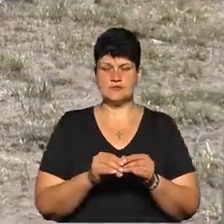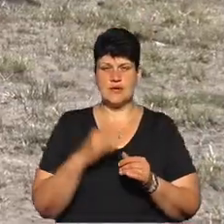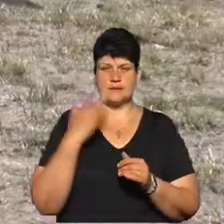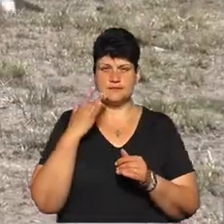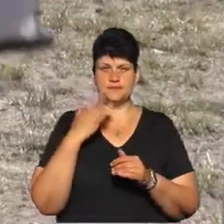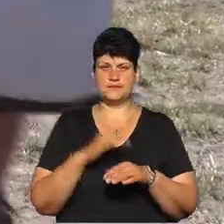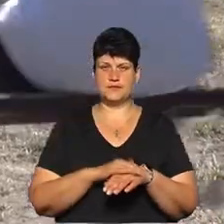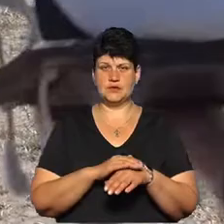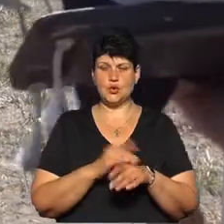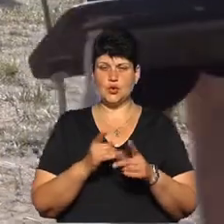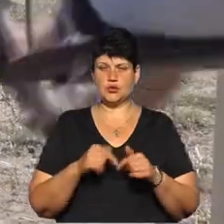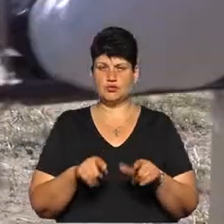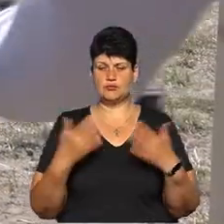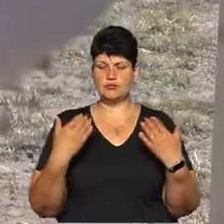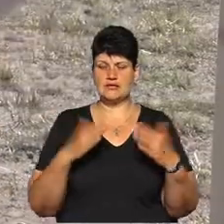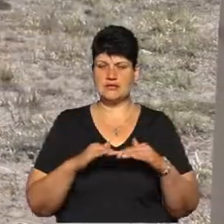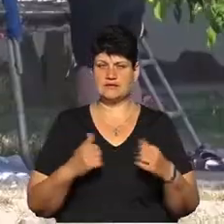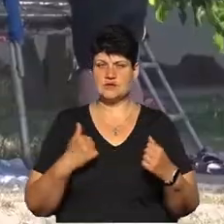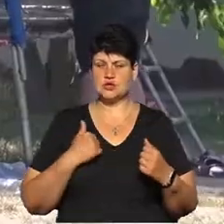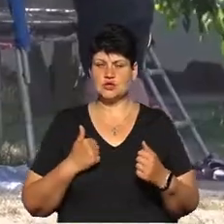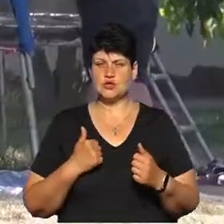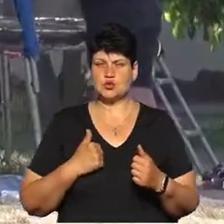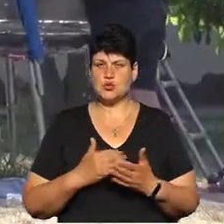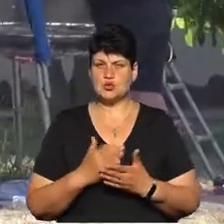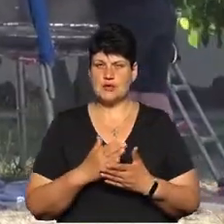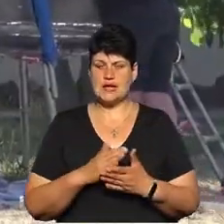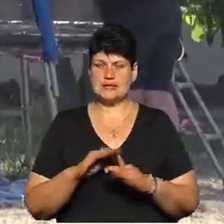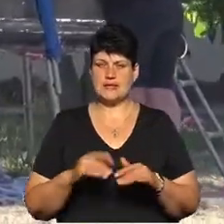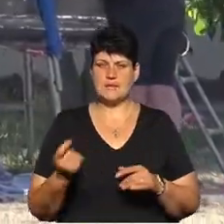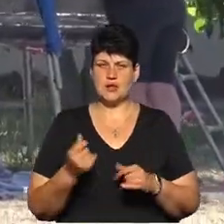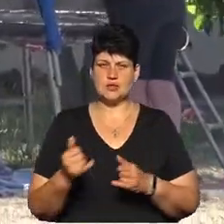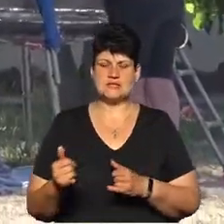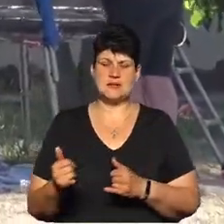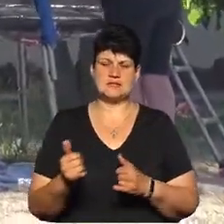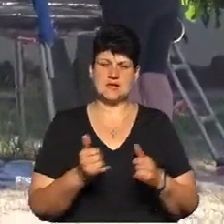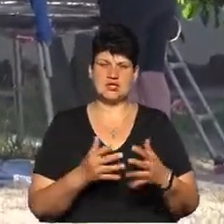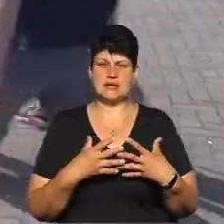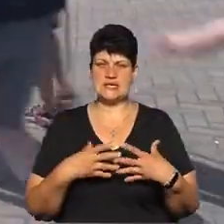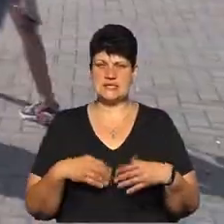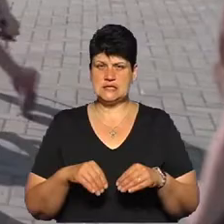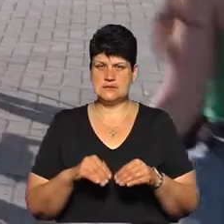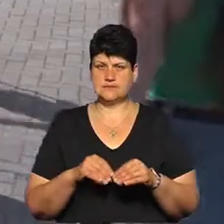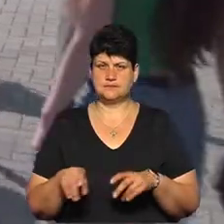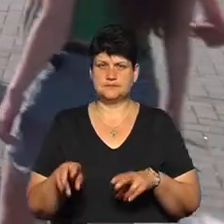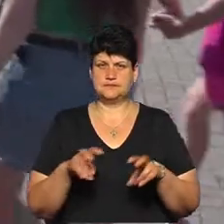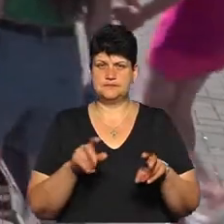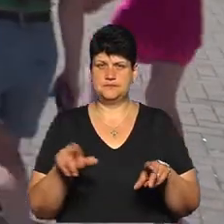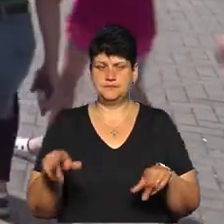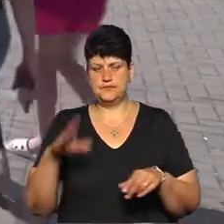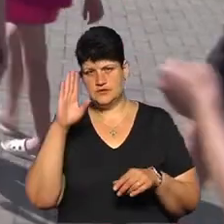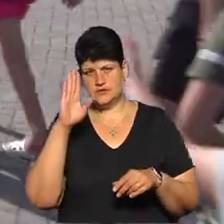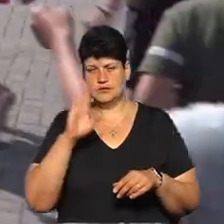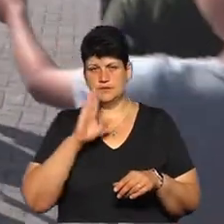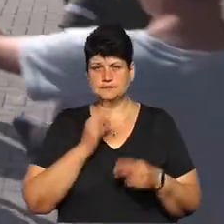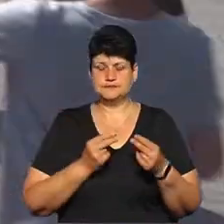Тут відпочивають діти військовослужбовців, діти з малозабезпечених сімей і переселенці з південно-східних регіонів. Дівчата і хлопці грають у спортивні